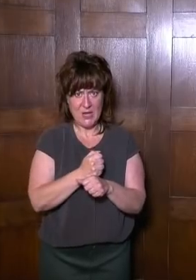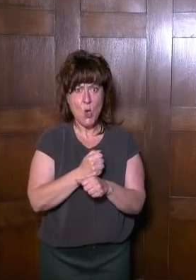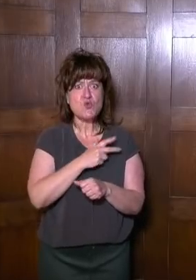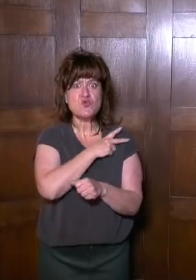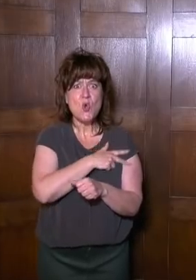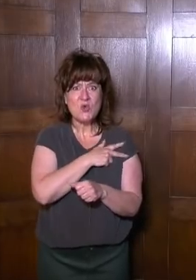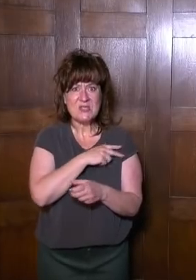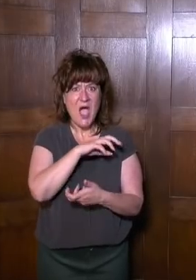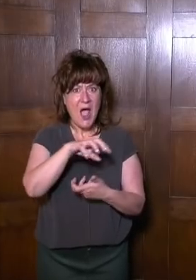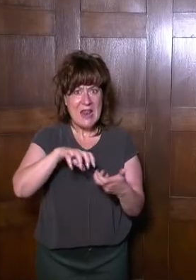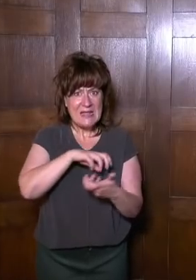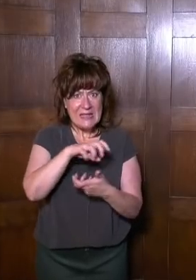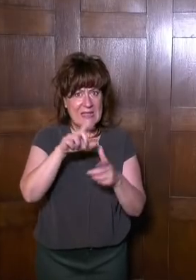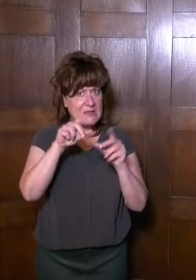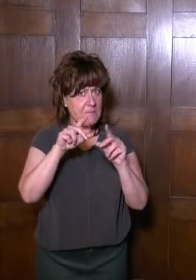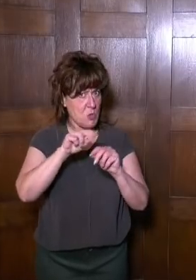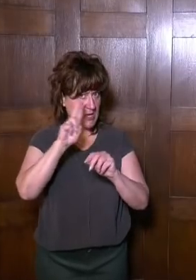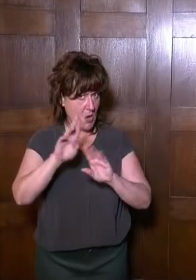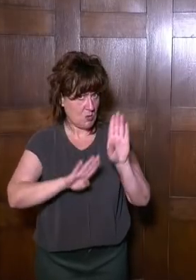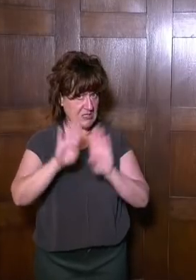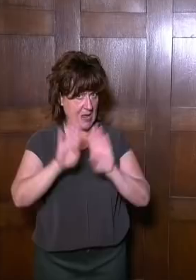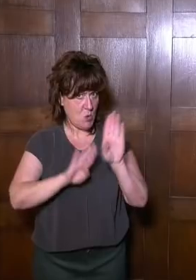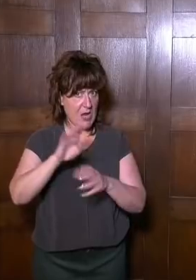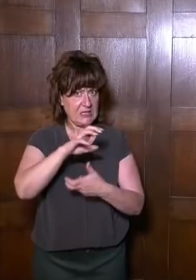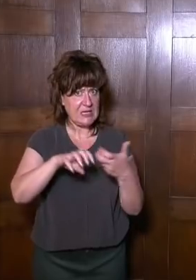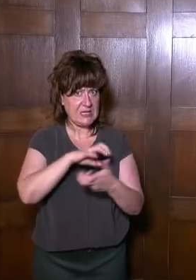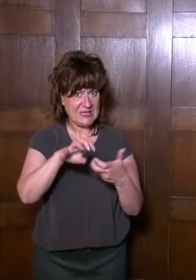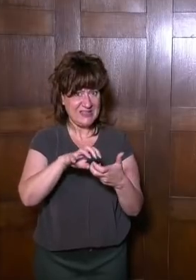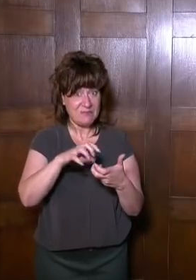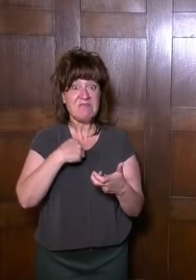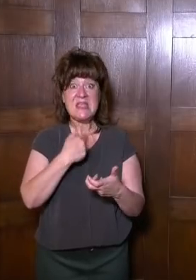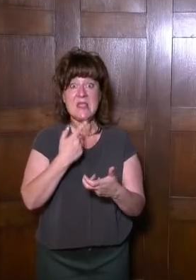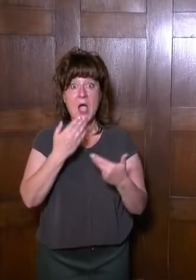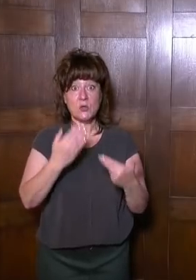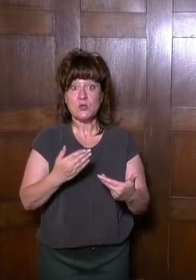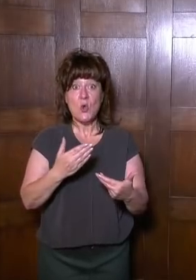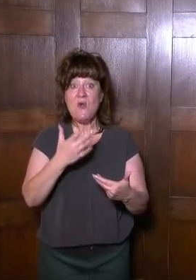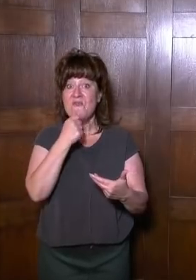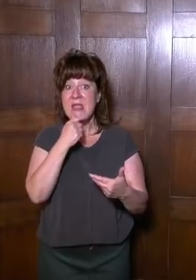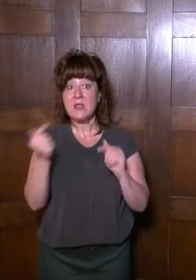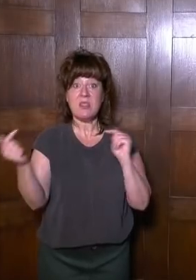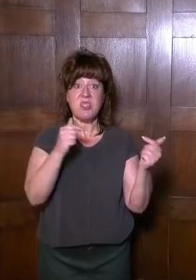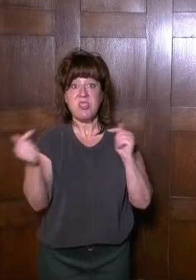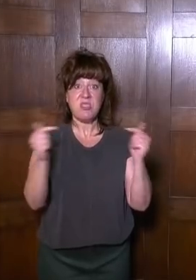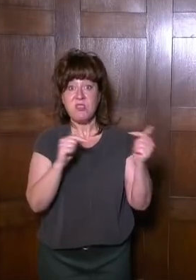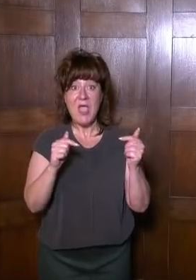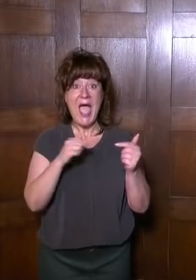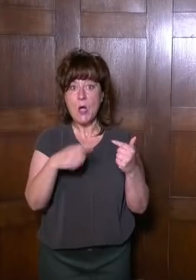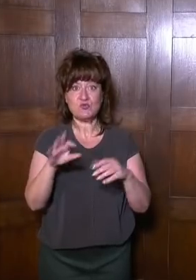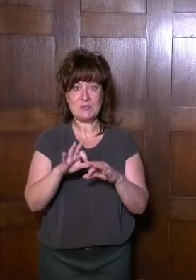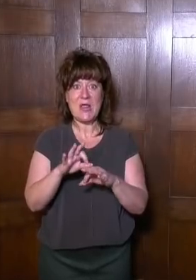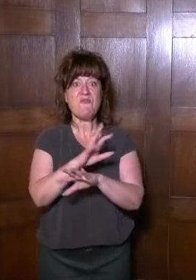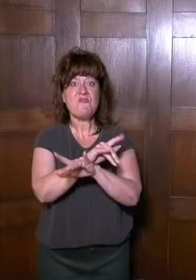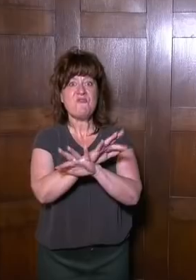eine Demokratiekrise auslösen kann. Und ich sage das deshalb, natürlich geht es nicht darum, etwas gegeneinander auszuspielen. Wir schützen die Wirtschaft ja nicht